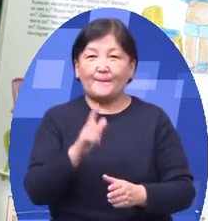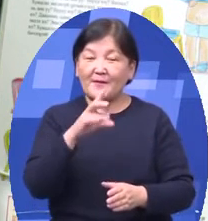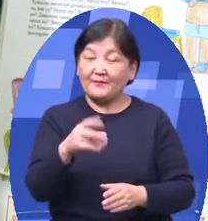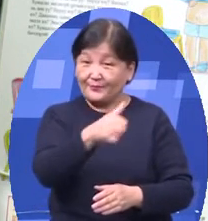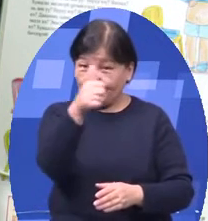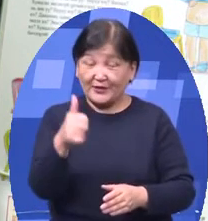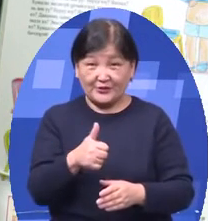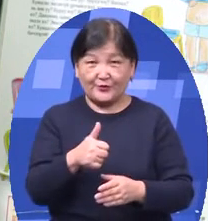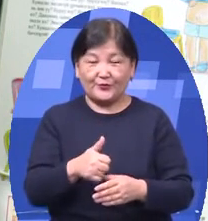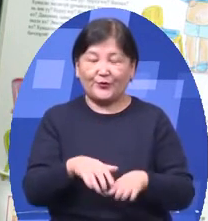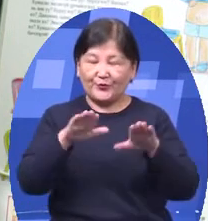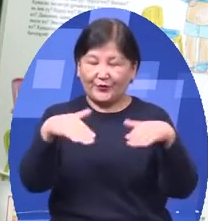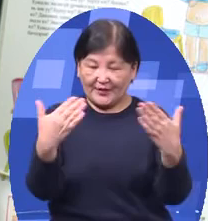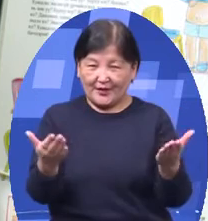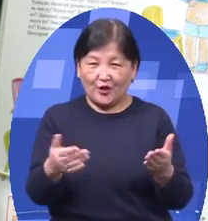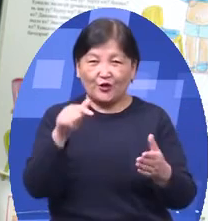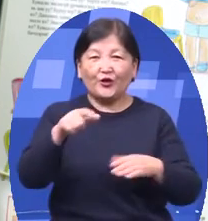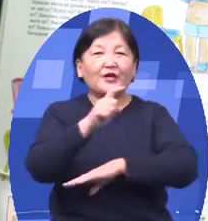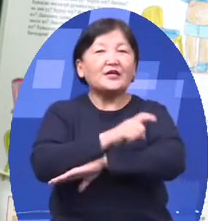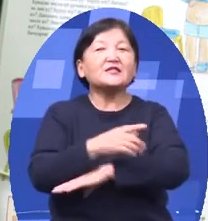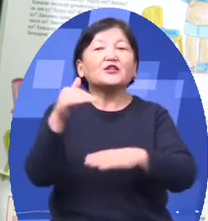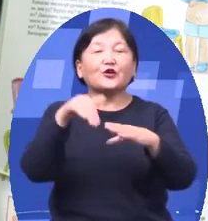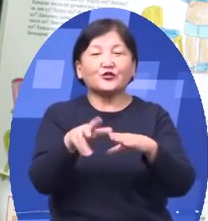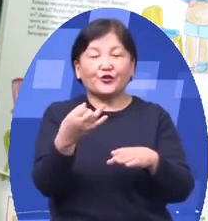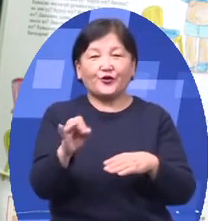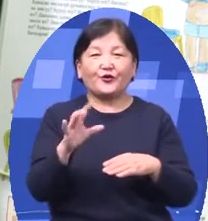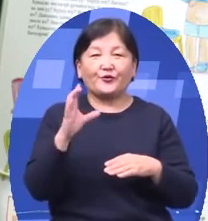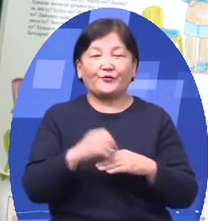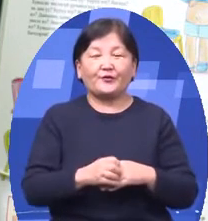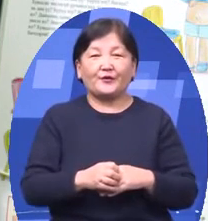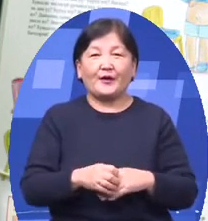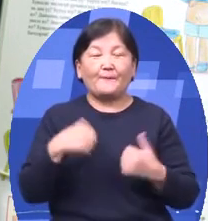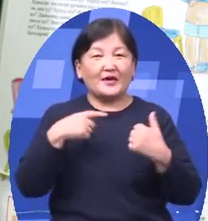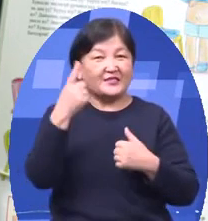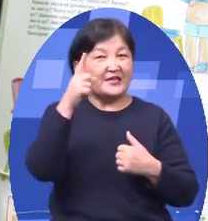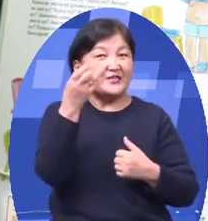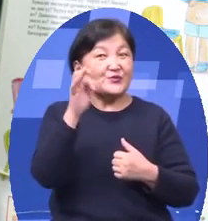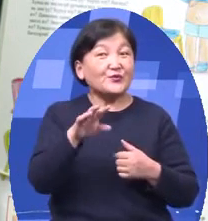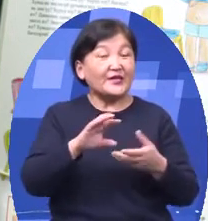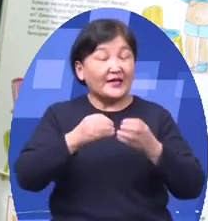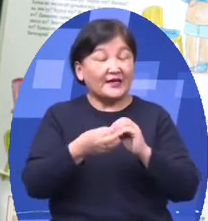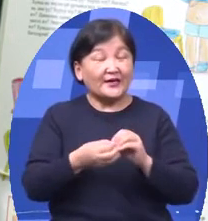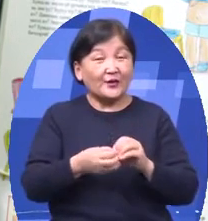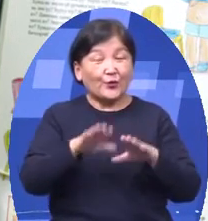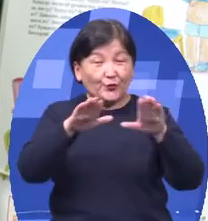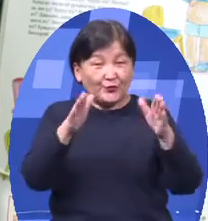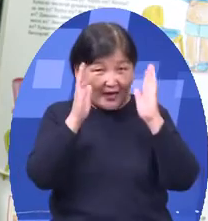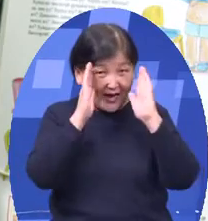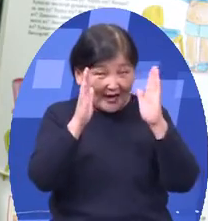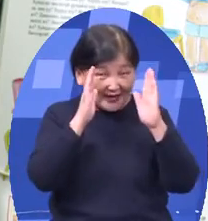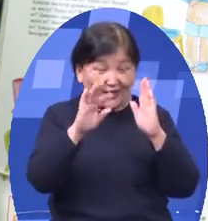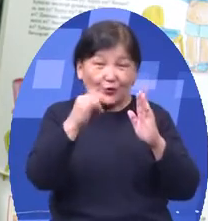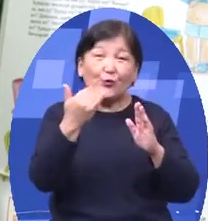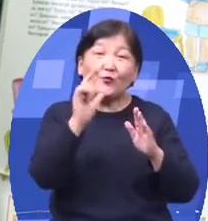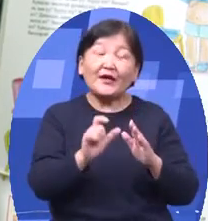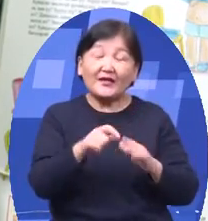За, бэлэн басна хүүхдүүдээ. Одоо бүгдээрээ хичээлдээ орцгоё. Багш нь одоо нэг зүйл хийнэ. Та нар анхааралтай ажиглаад юу